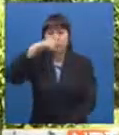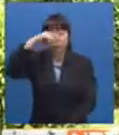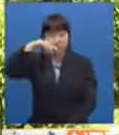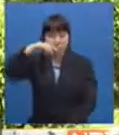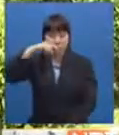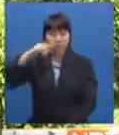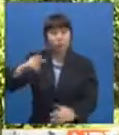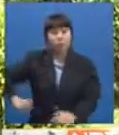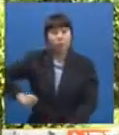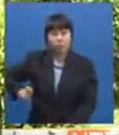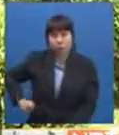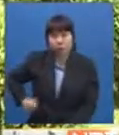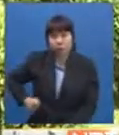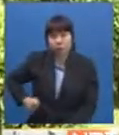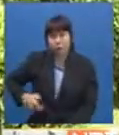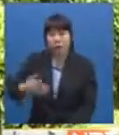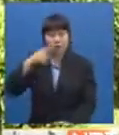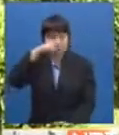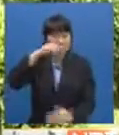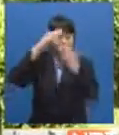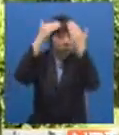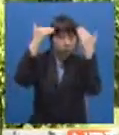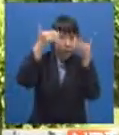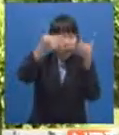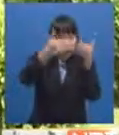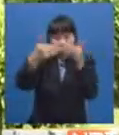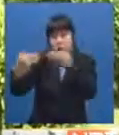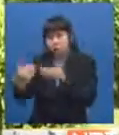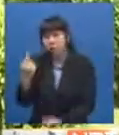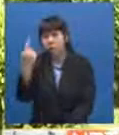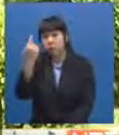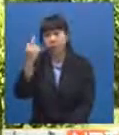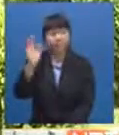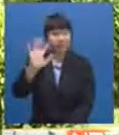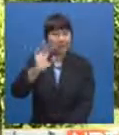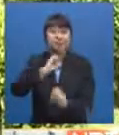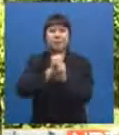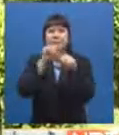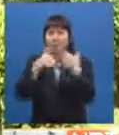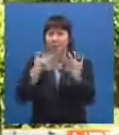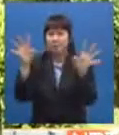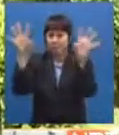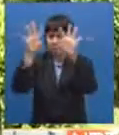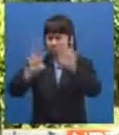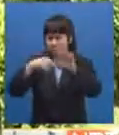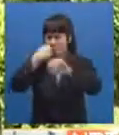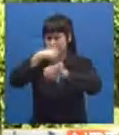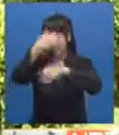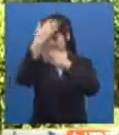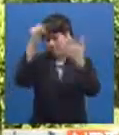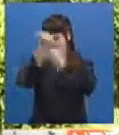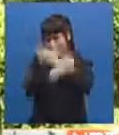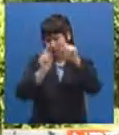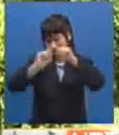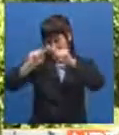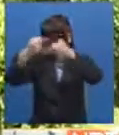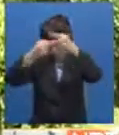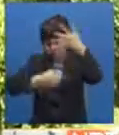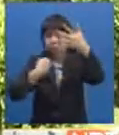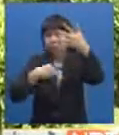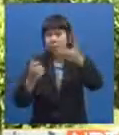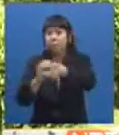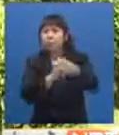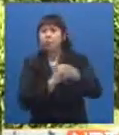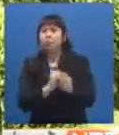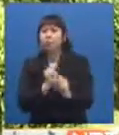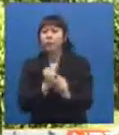กัมพูชาหรือไทยกับเวียดนามไม่ใช่ทำไง10ประเทศในอาเซียนจะร่วมมือกันได้แล้ว